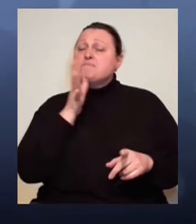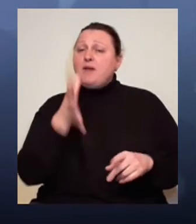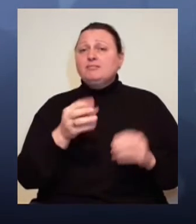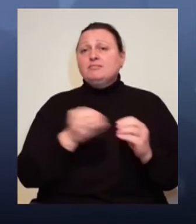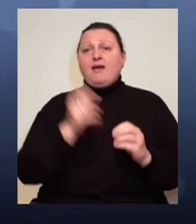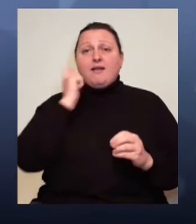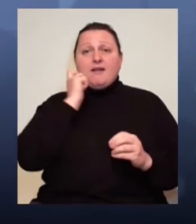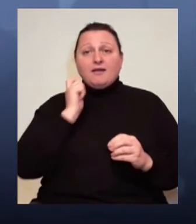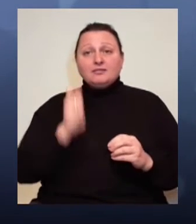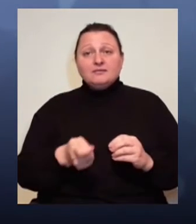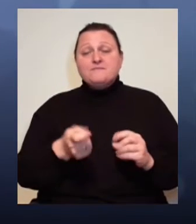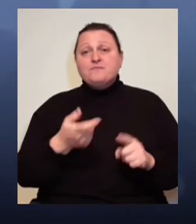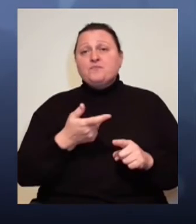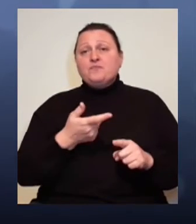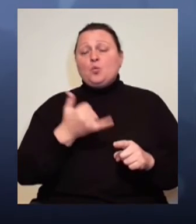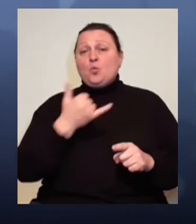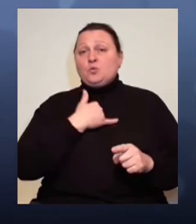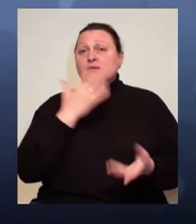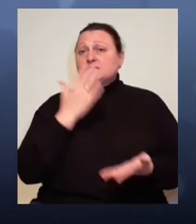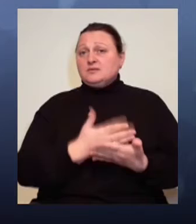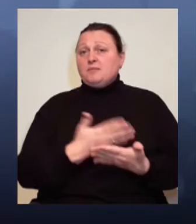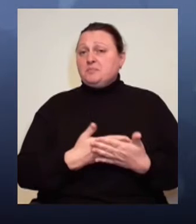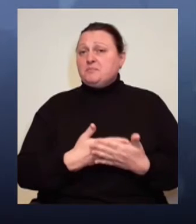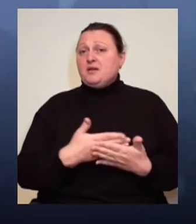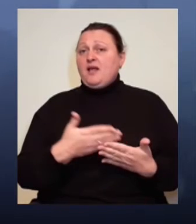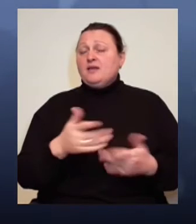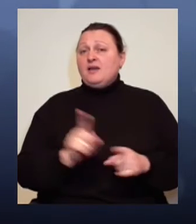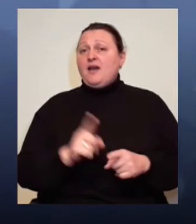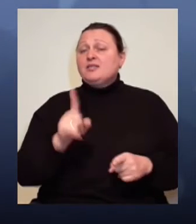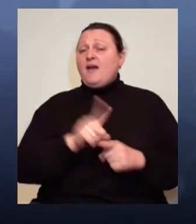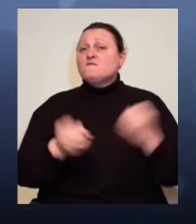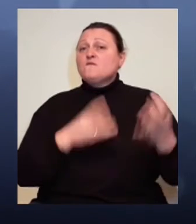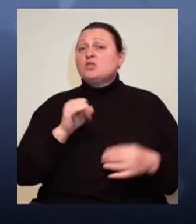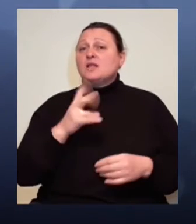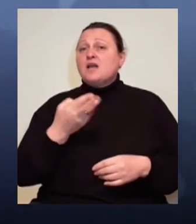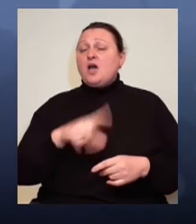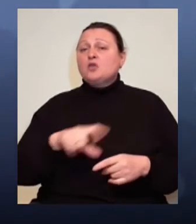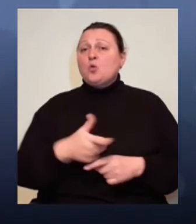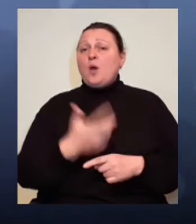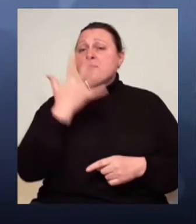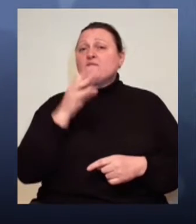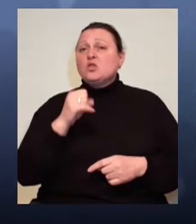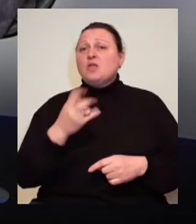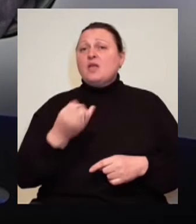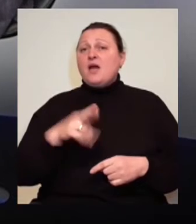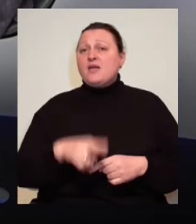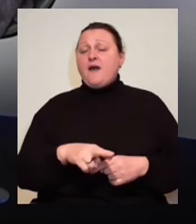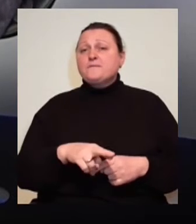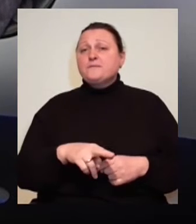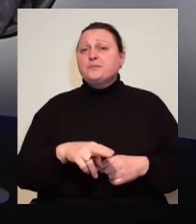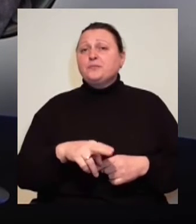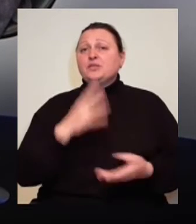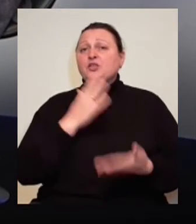років, це можливо. І в нас є, ну, приклади, там та ж Фонтанська дорога, там від 5-ї Фонтана і туди далі. Її